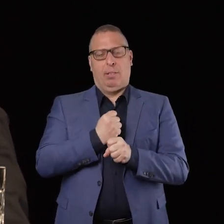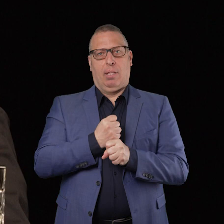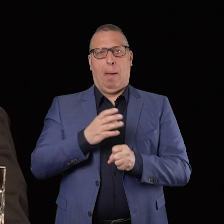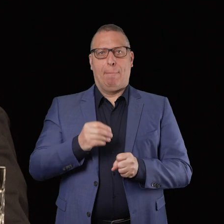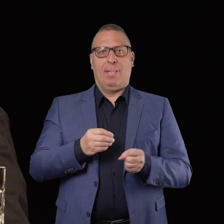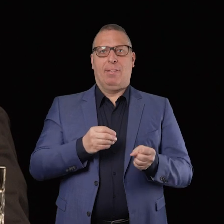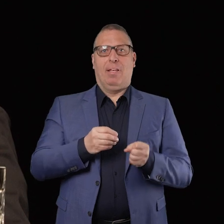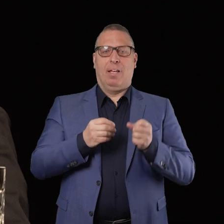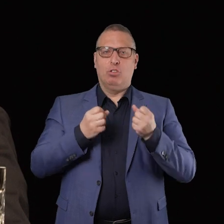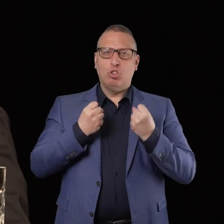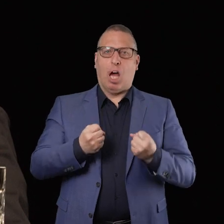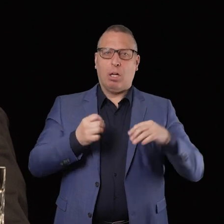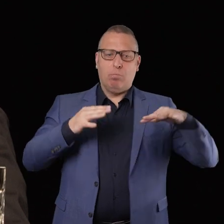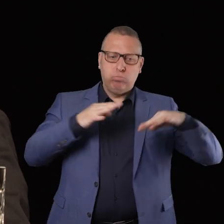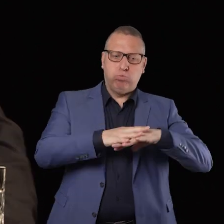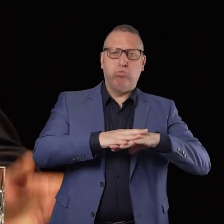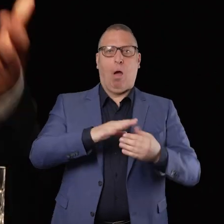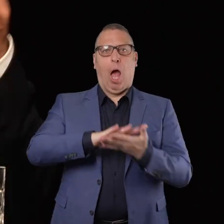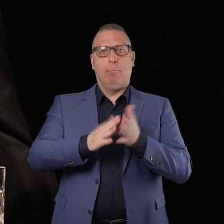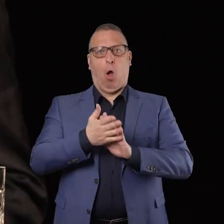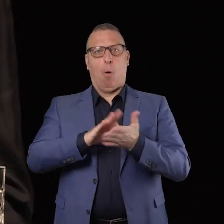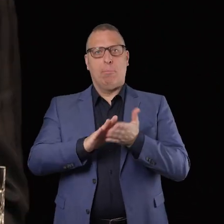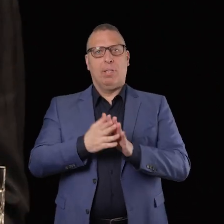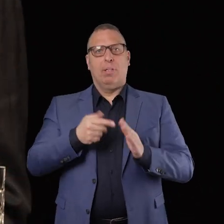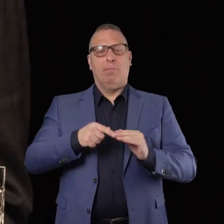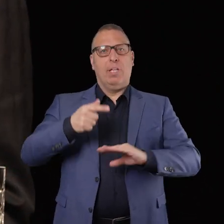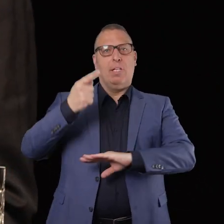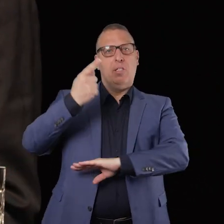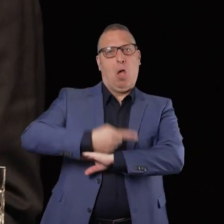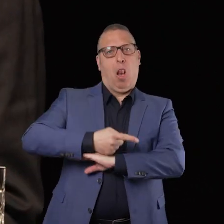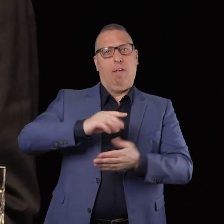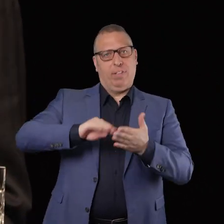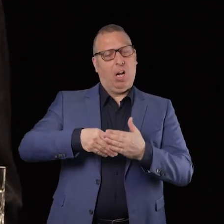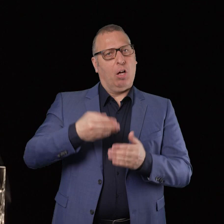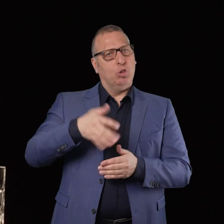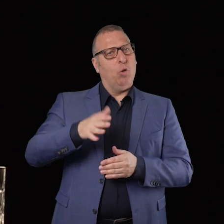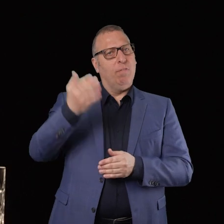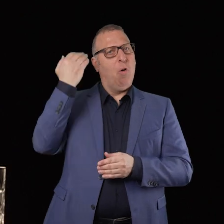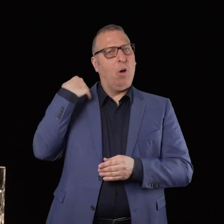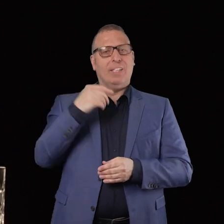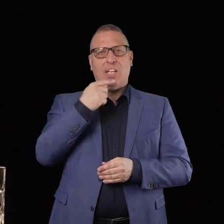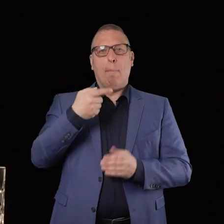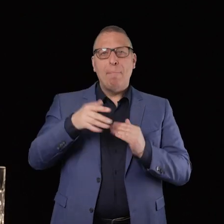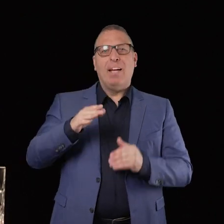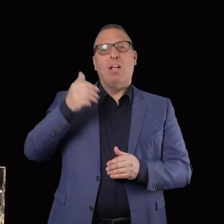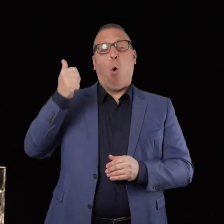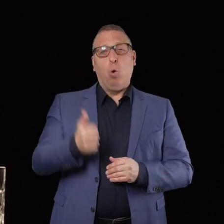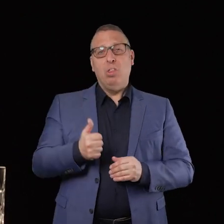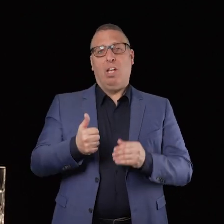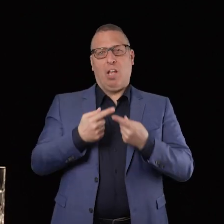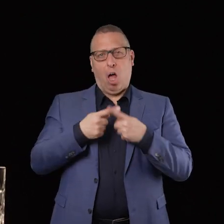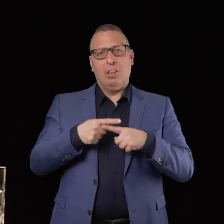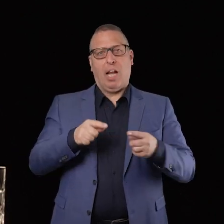Mit einem dichten Geflecht an Abkommen. Neben dem Zollvertrag, es ist vorher auch gesagt worden, sind es über 100